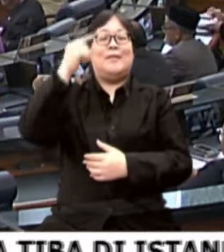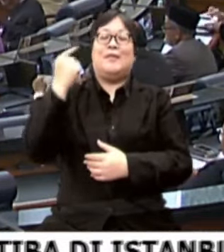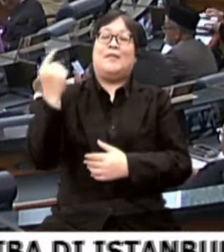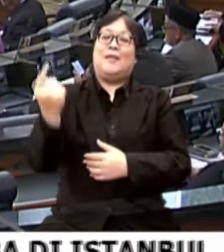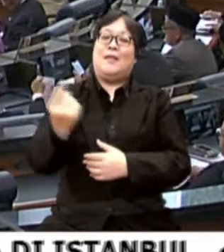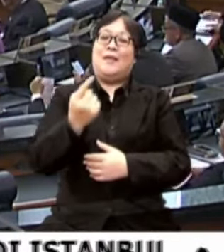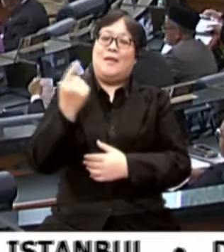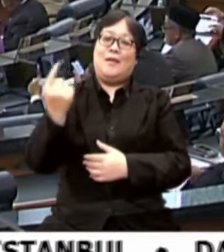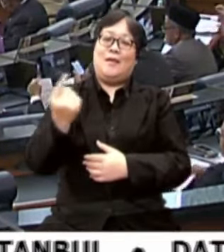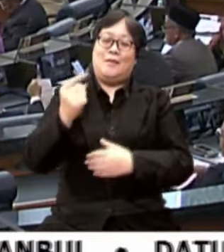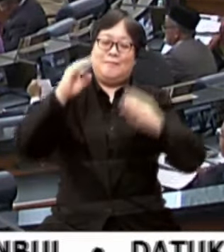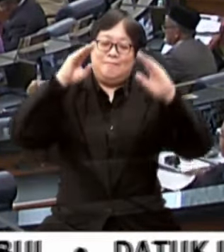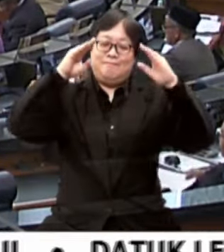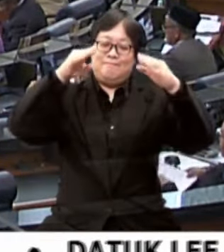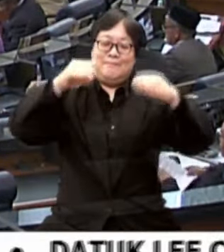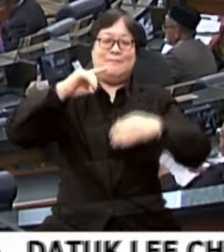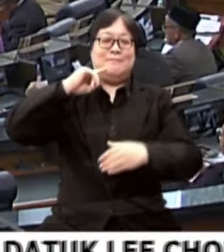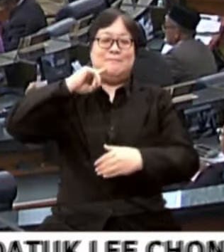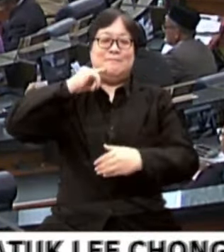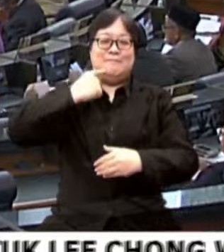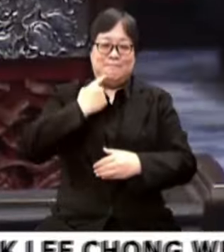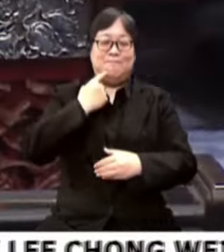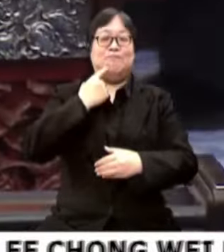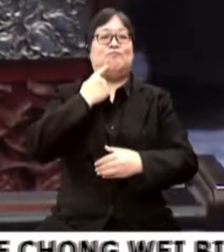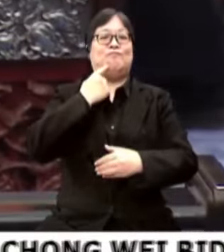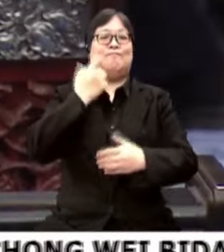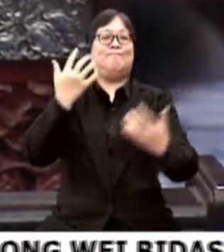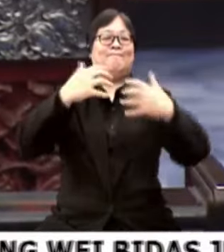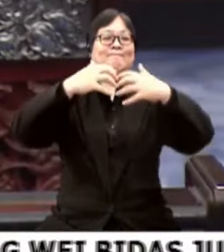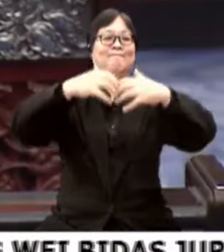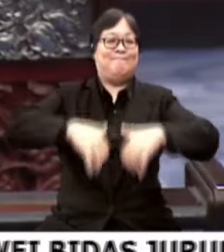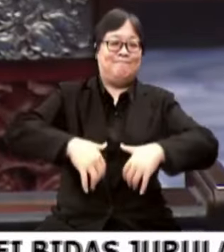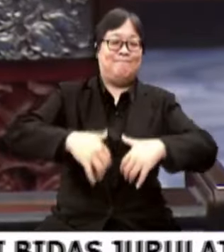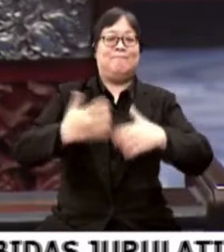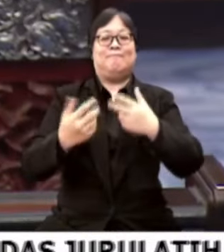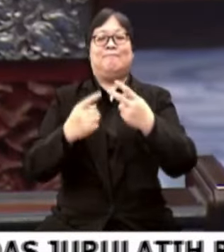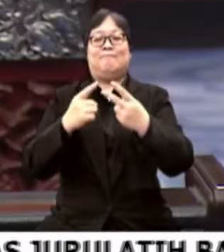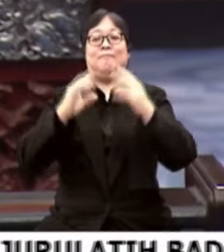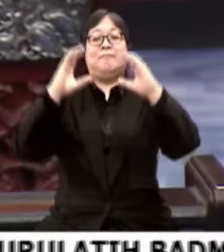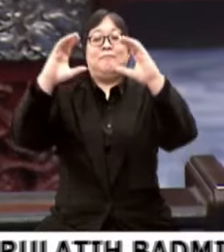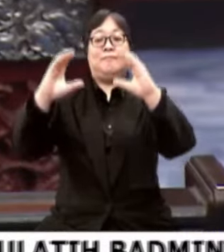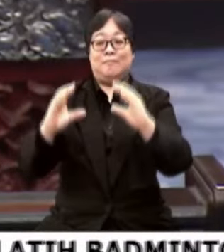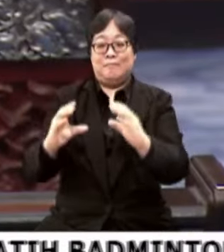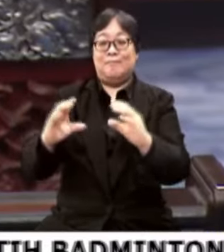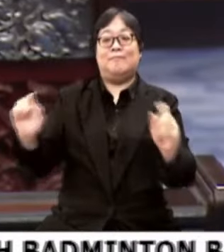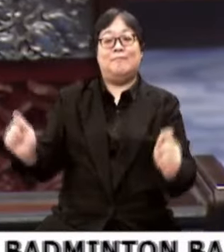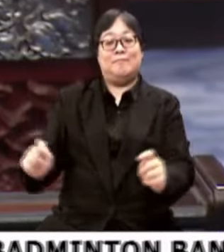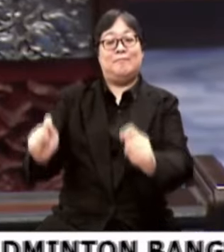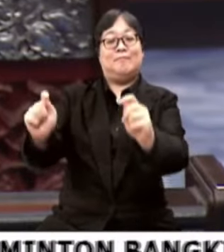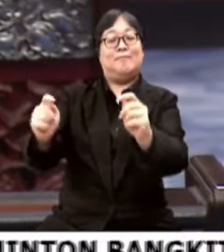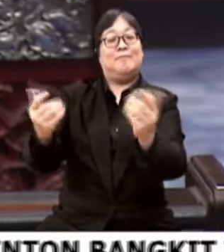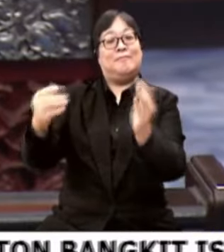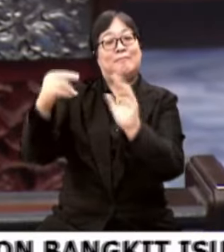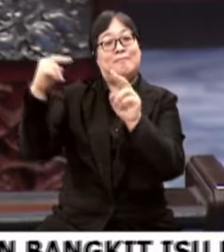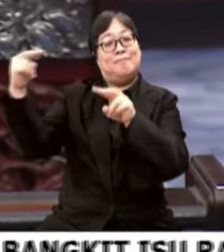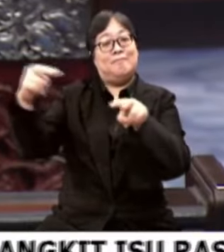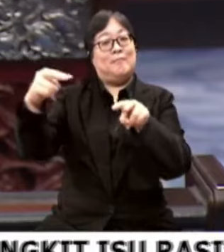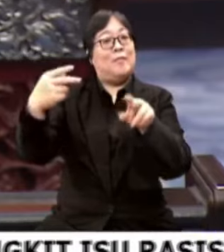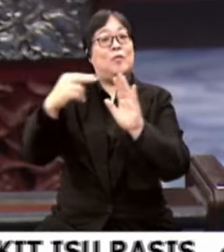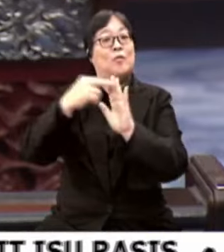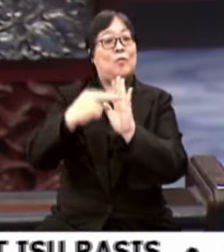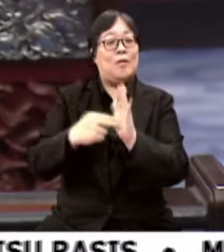memberikan perhatian series berbunga isu ke bingkapan dan langkah-langkah yang telah diambil dari segi perundangan untuk